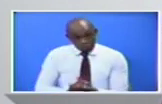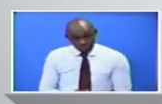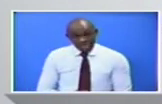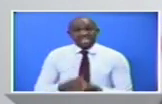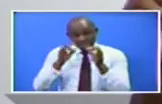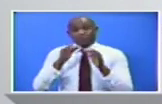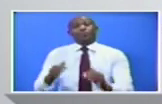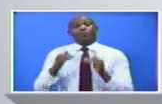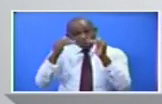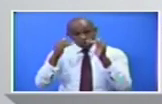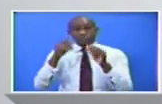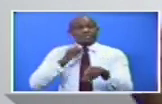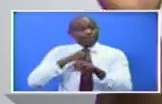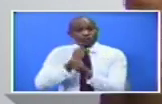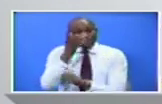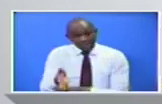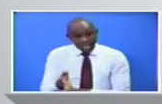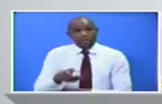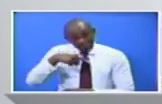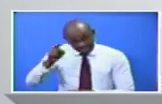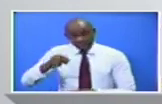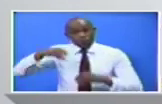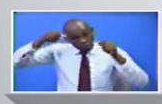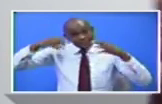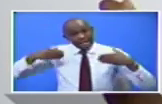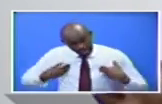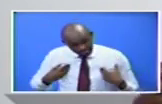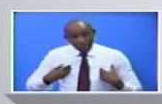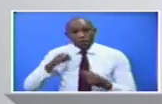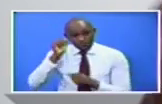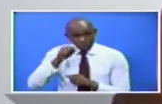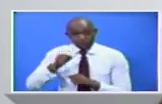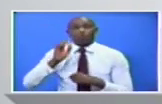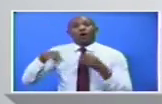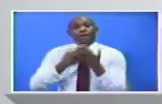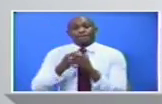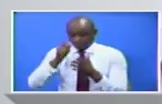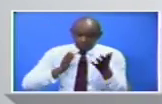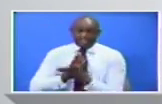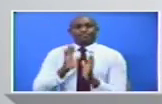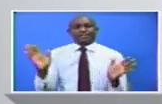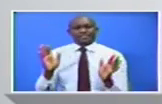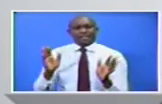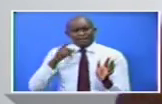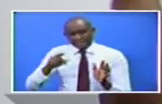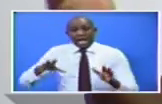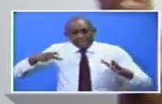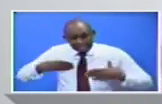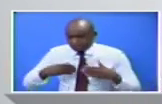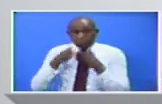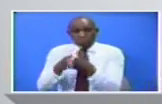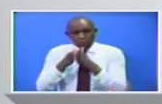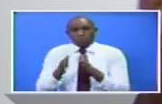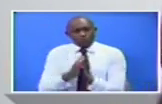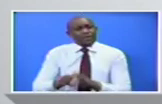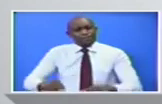ni promotion imekuja kazini na uko qualified, unafaa kupewa promotion yako kwa haki. Si upewe promotion